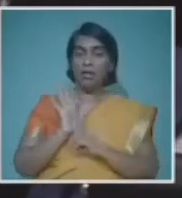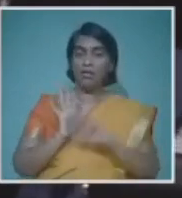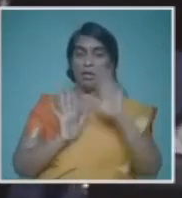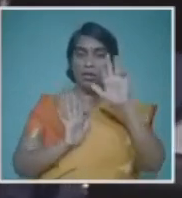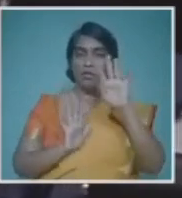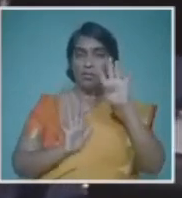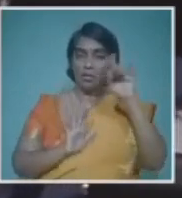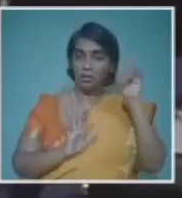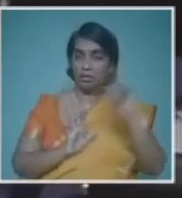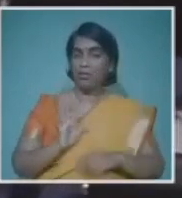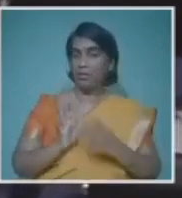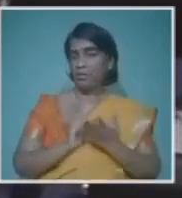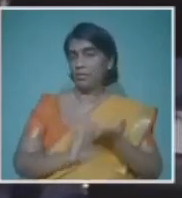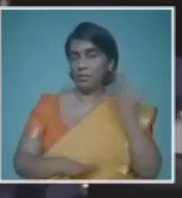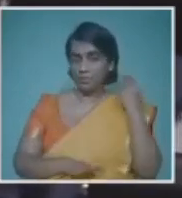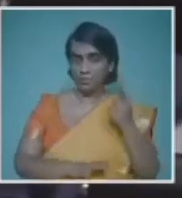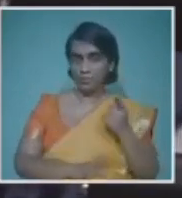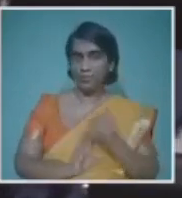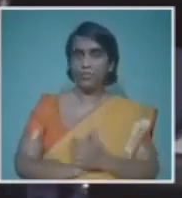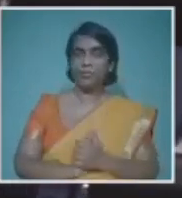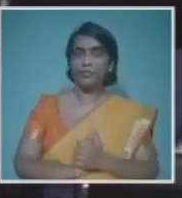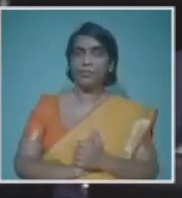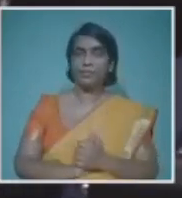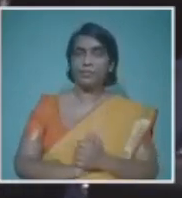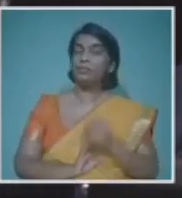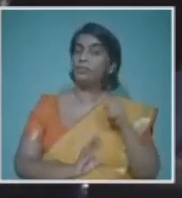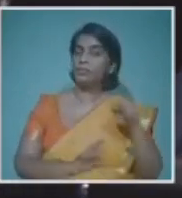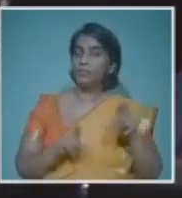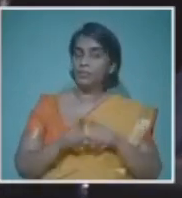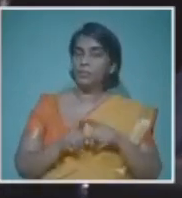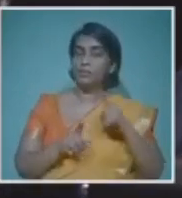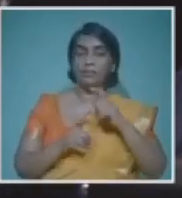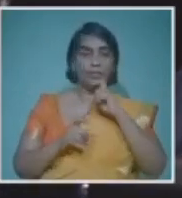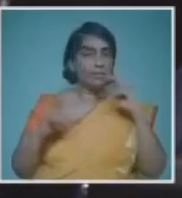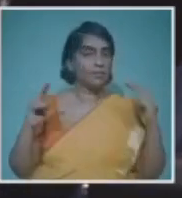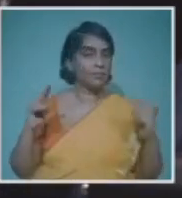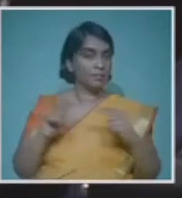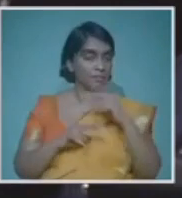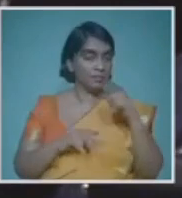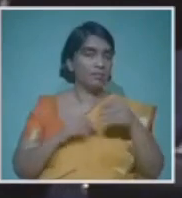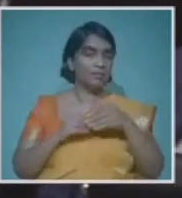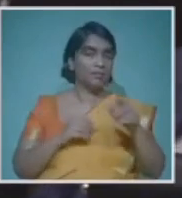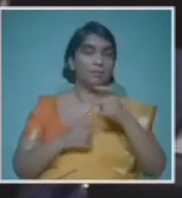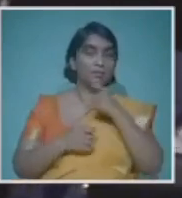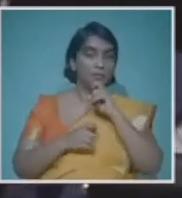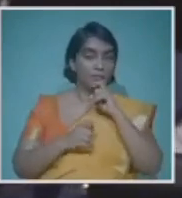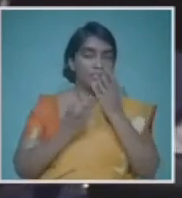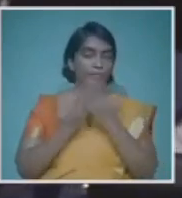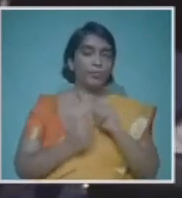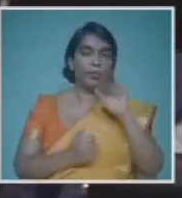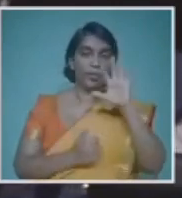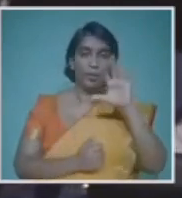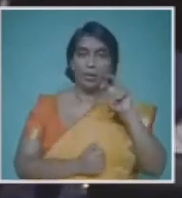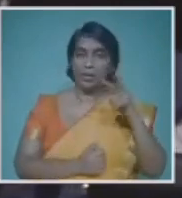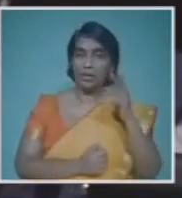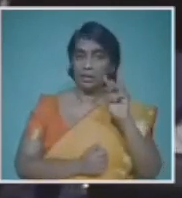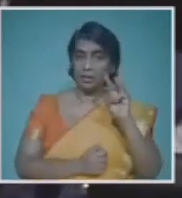1,94,000ක් දක්වා වැඩි වෙලා තියෙනවා. ඒ අතරින් ශ්‍රේෂ්ඨාධිකරණයේ පවතින නඩු